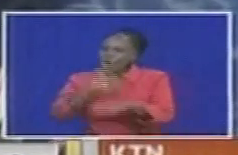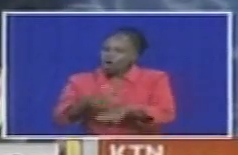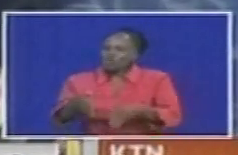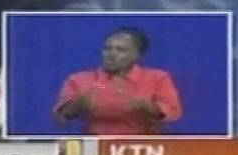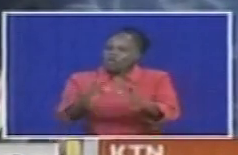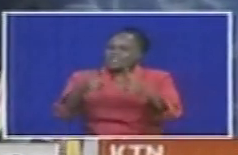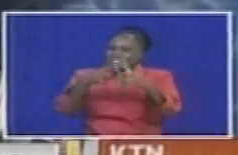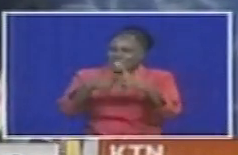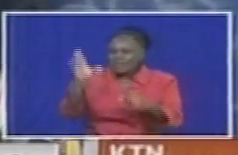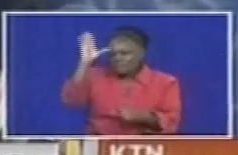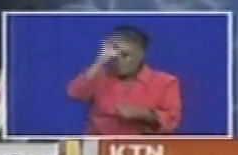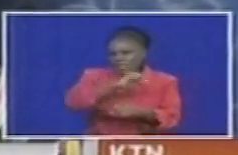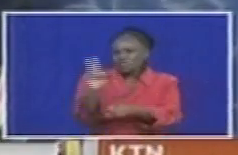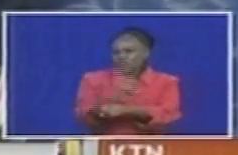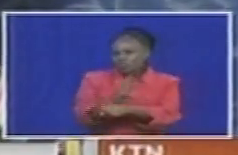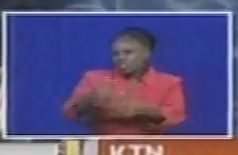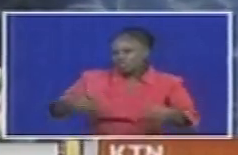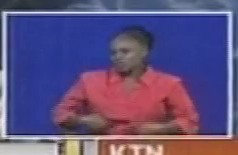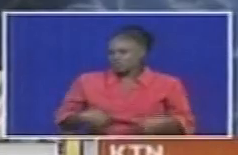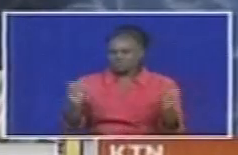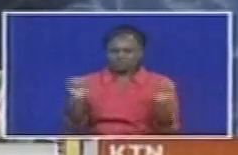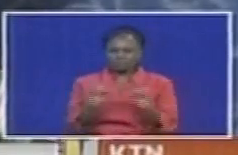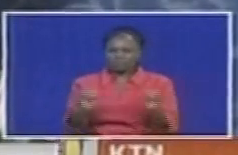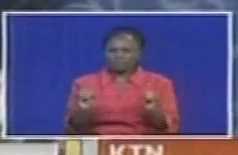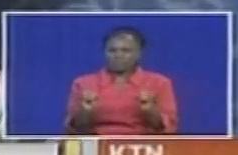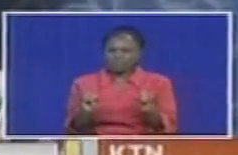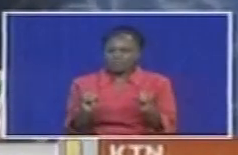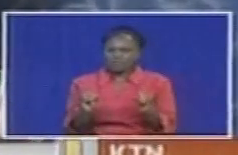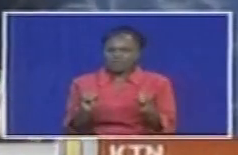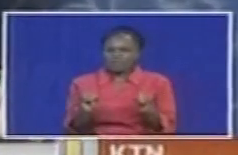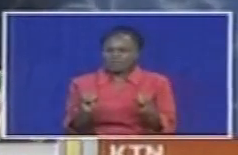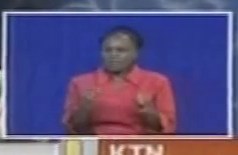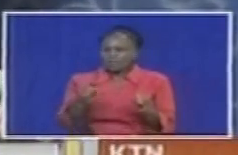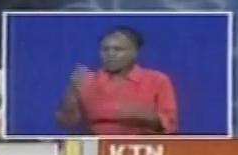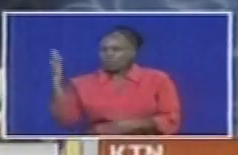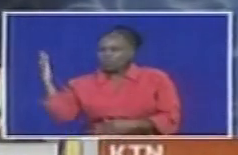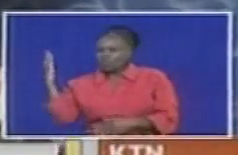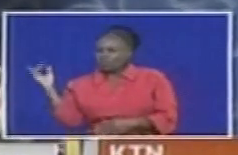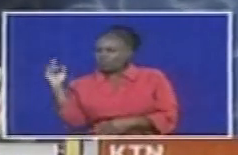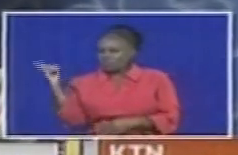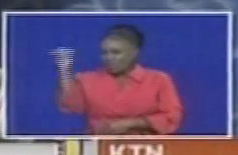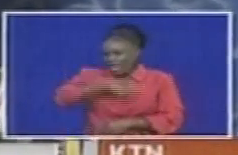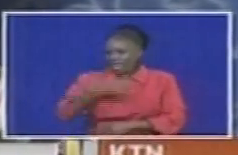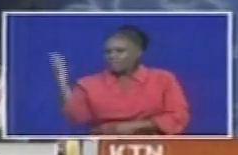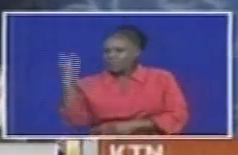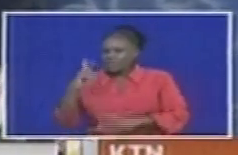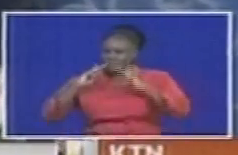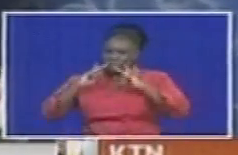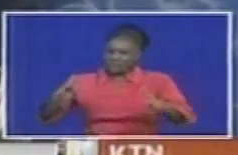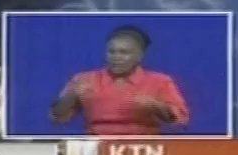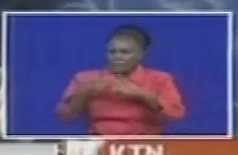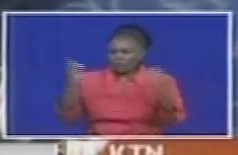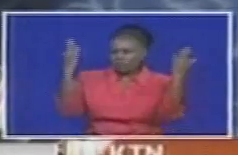start misusing the youths, ana double speak, mchana na ubiri amani, usiku na ubiri